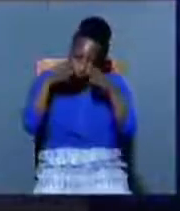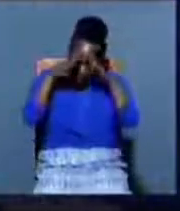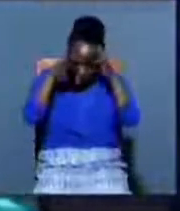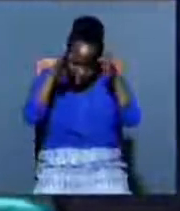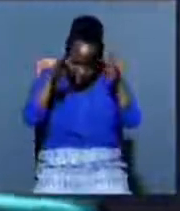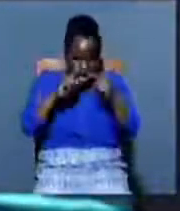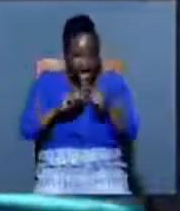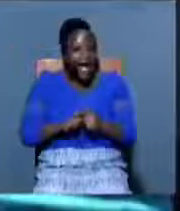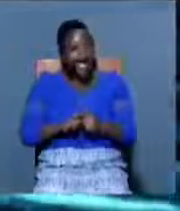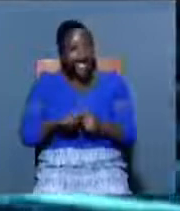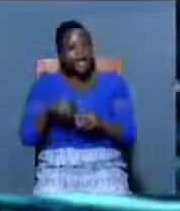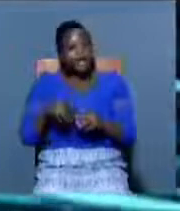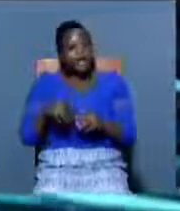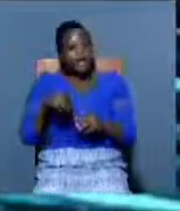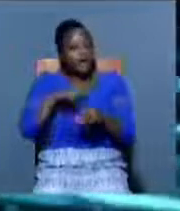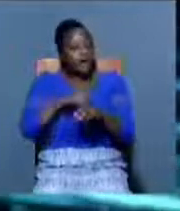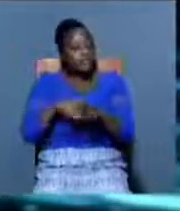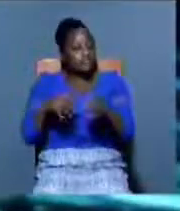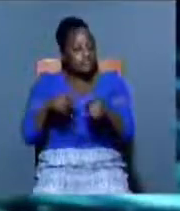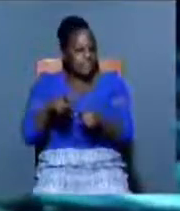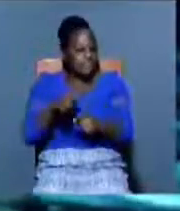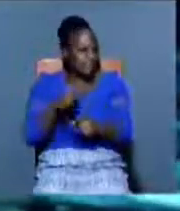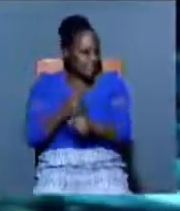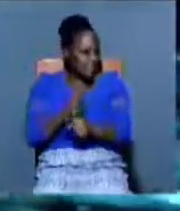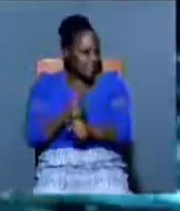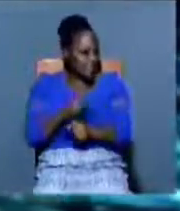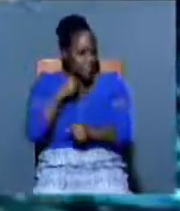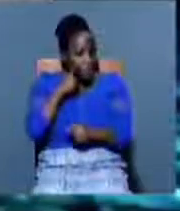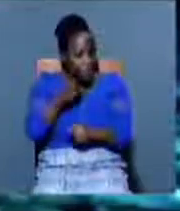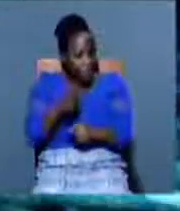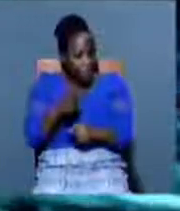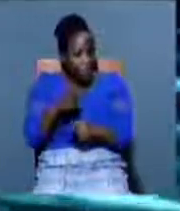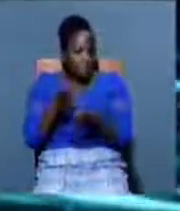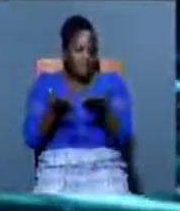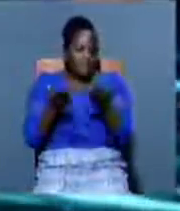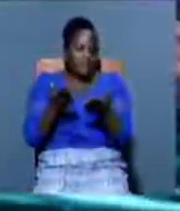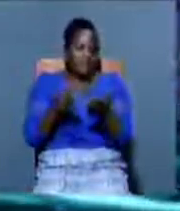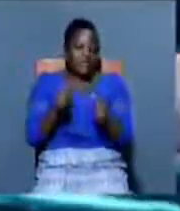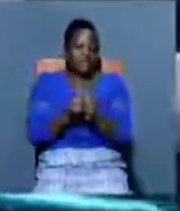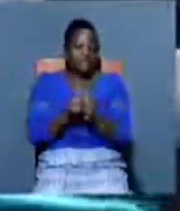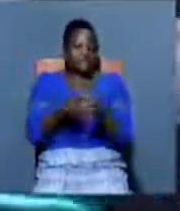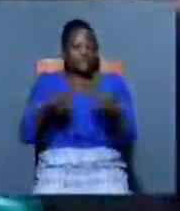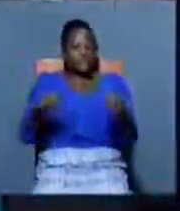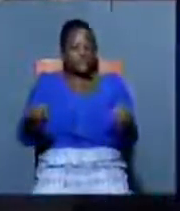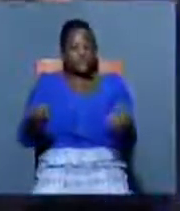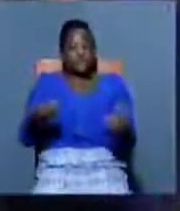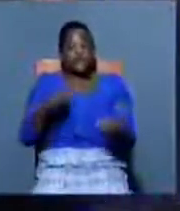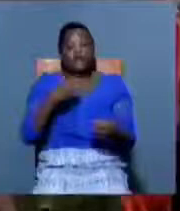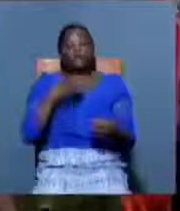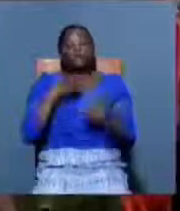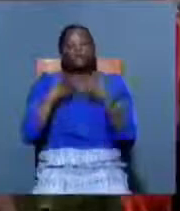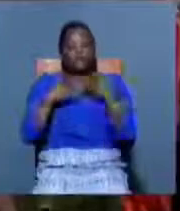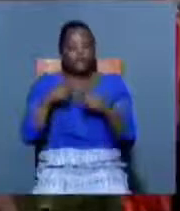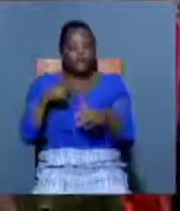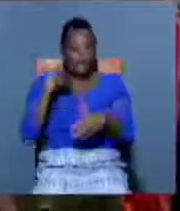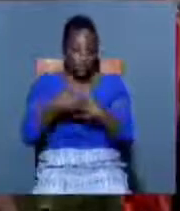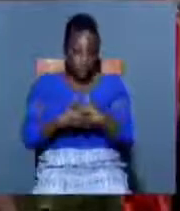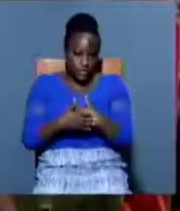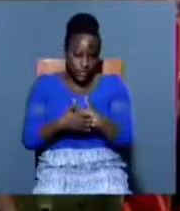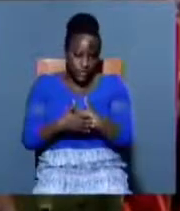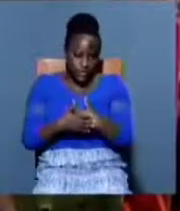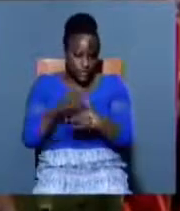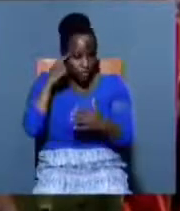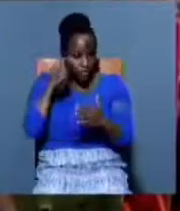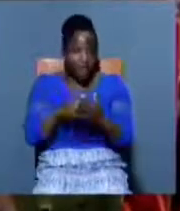anataka pindi unafanya hizo shughuli uone thamani ya tulichokipoteza na utamani kiweze kurudi pamoja. Ndio maana ya